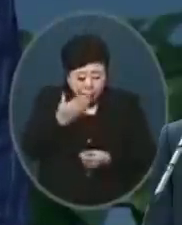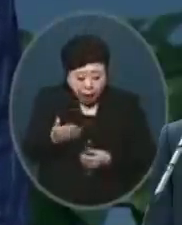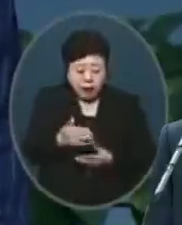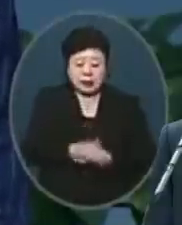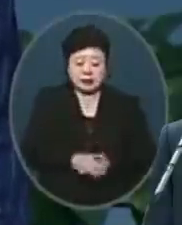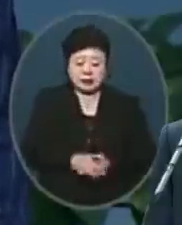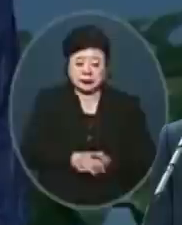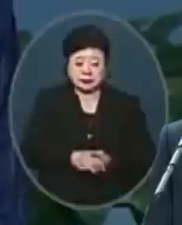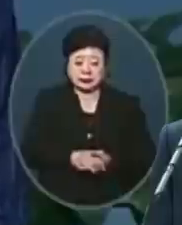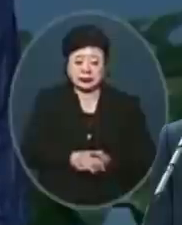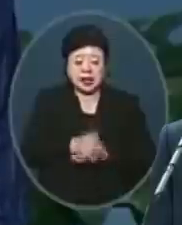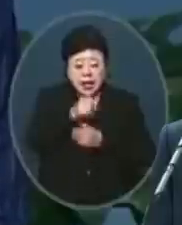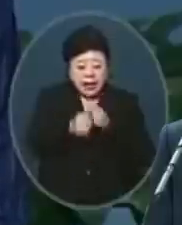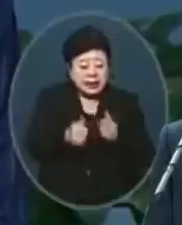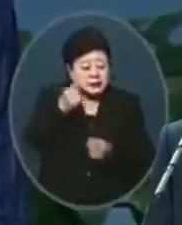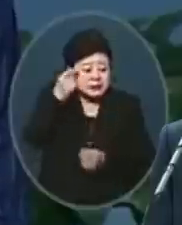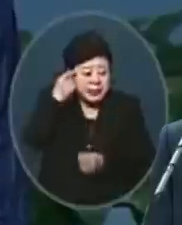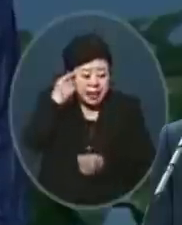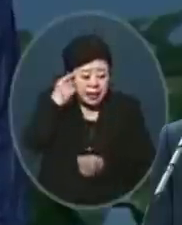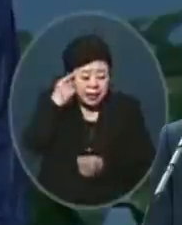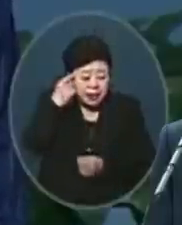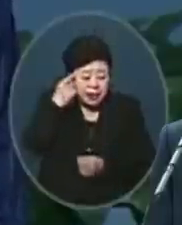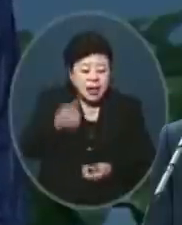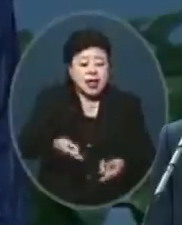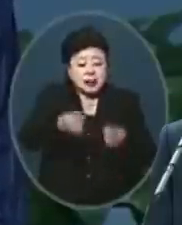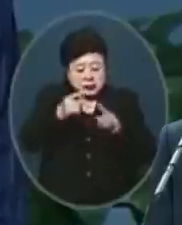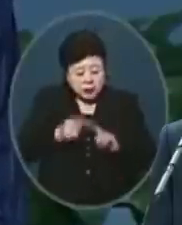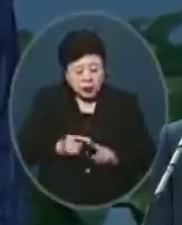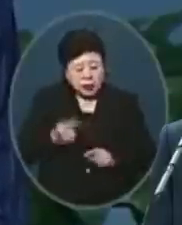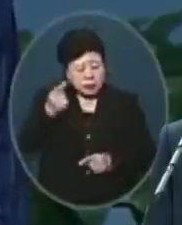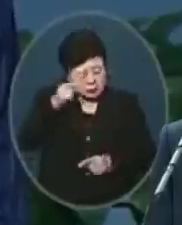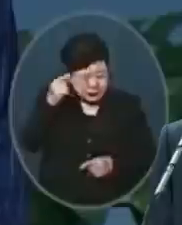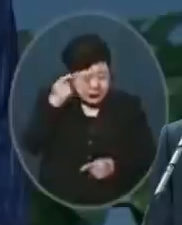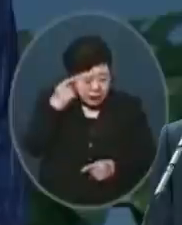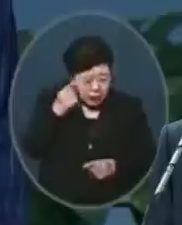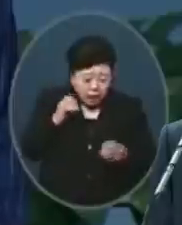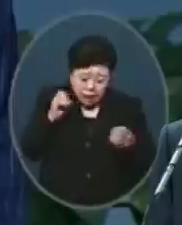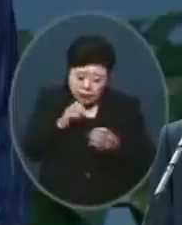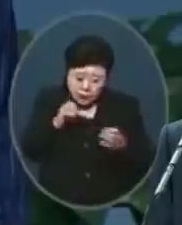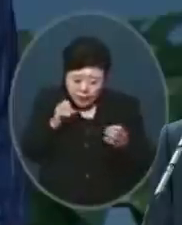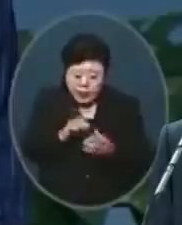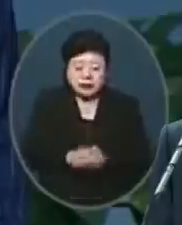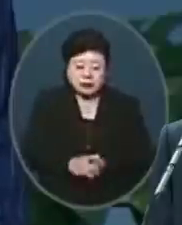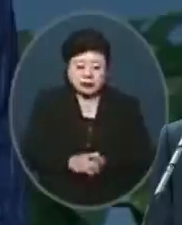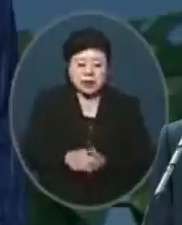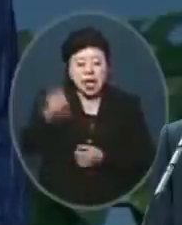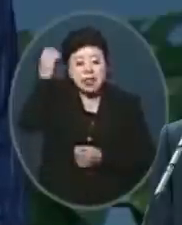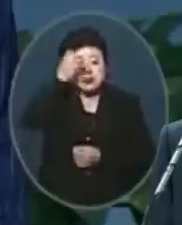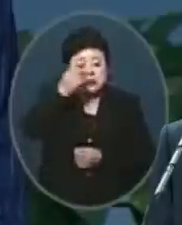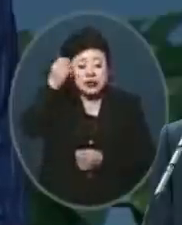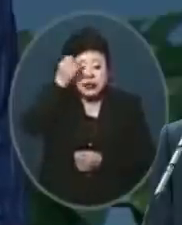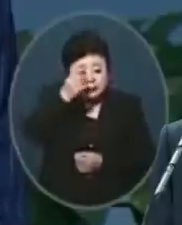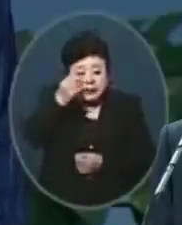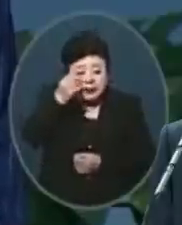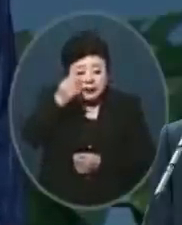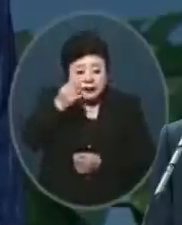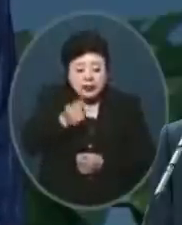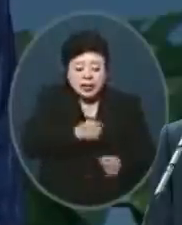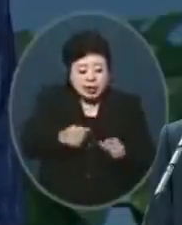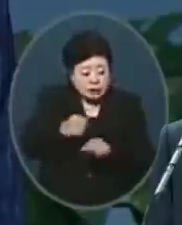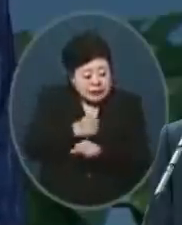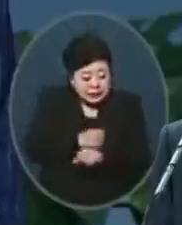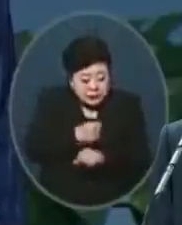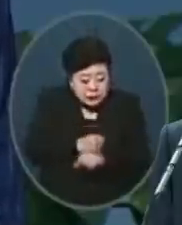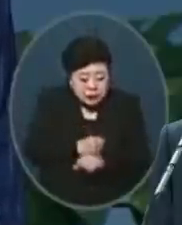것입니다. 하나님 생각이 들어와서 여러분 생각과 대화가 되면은 성령이